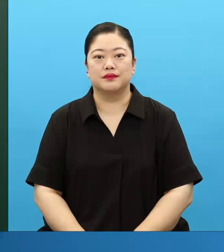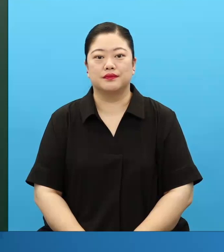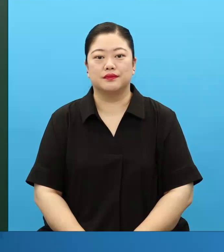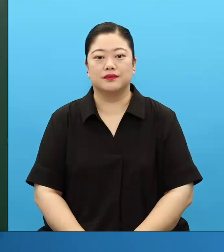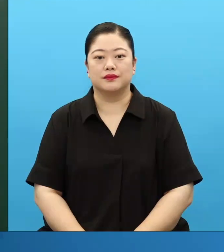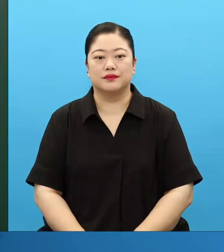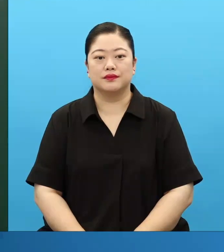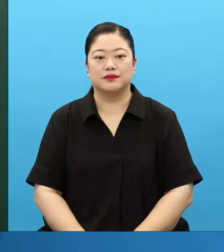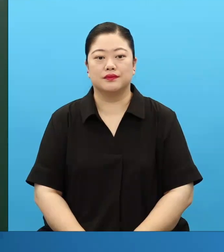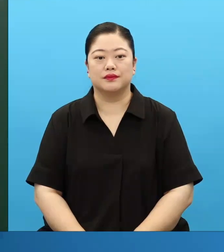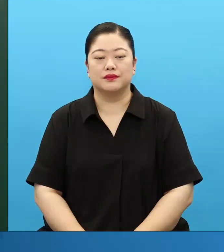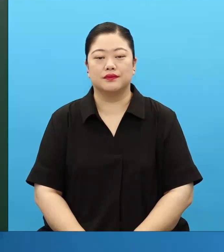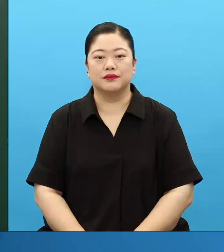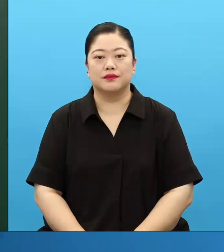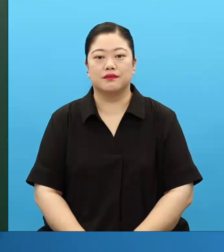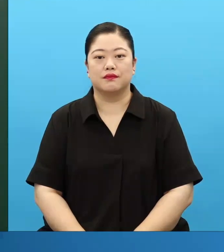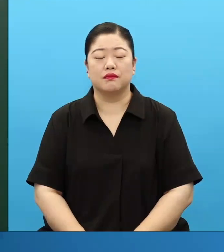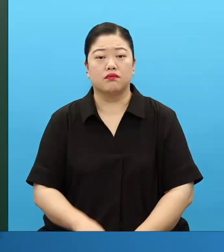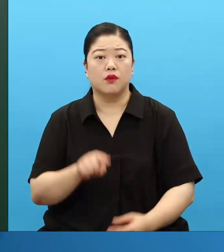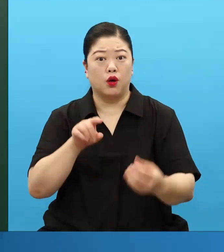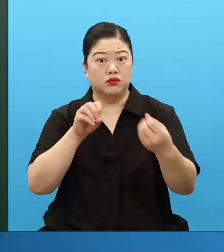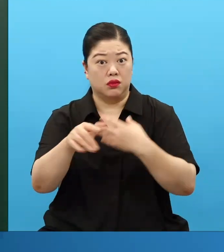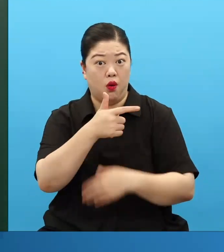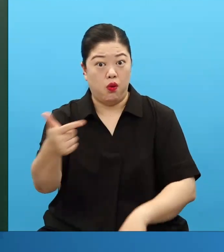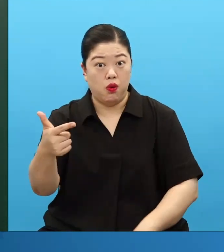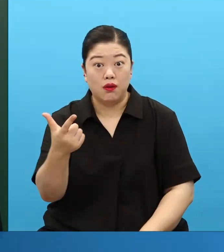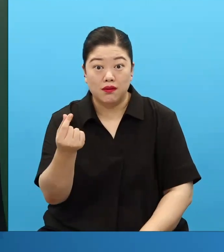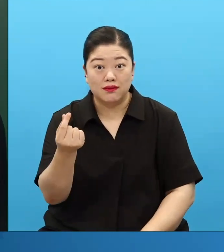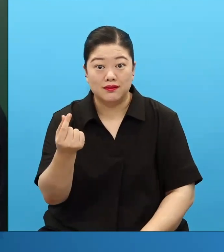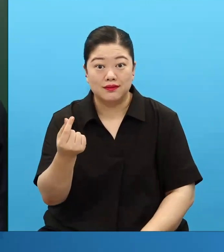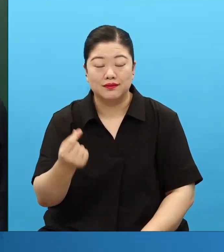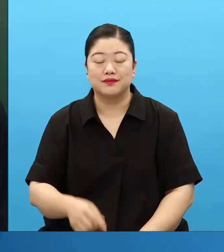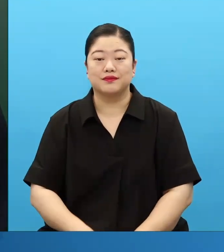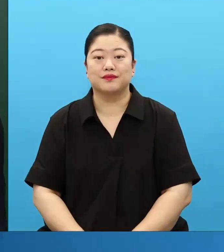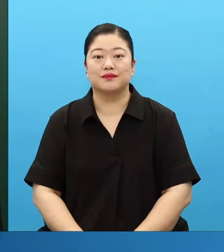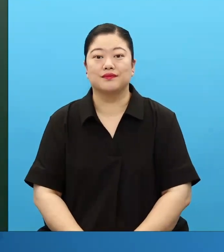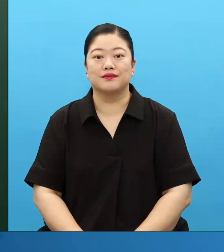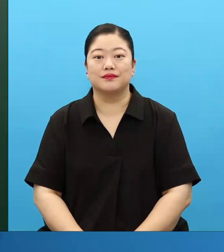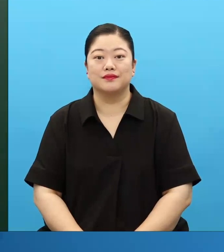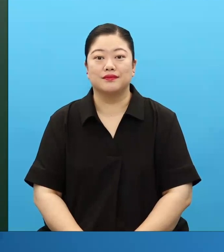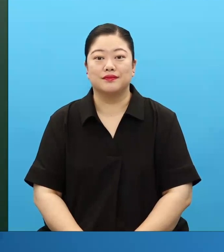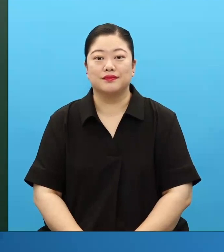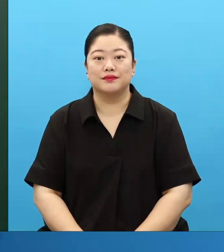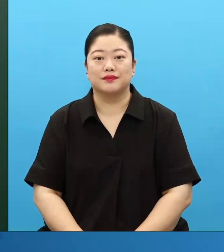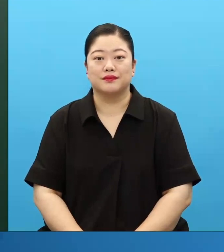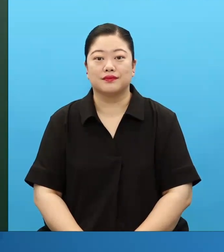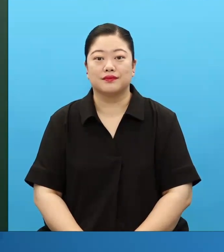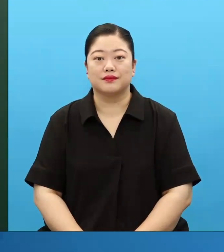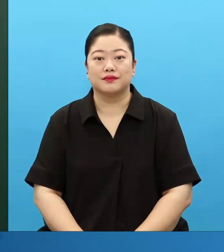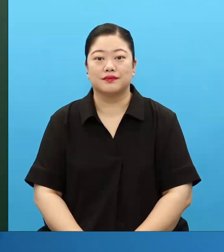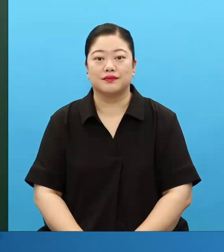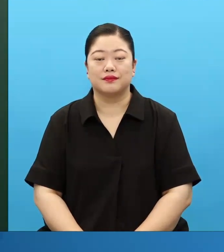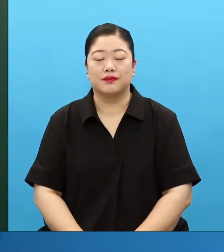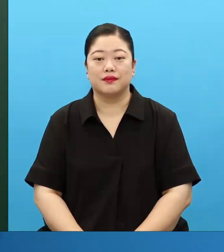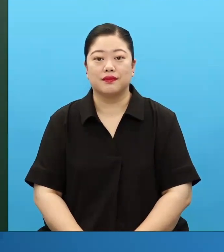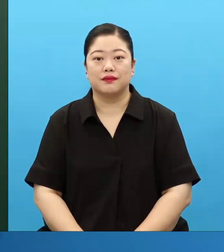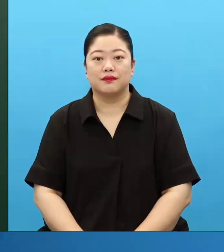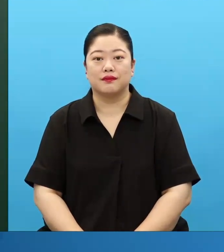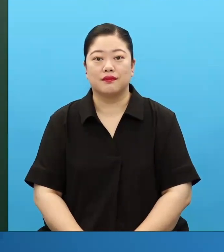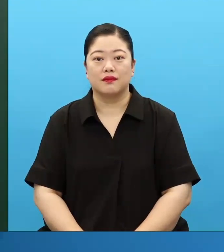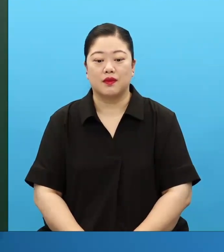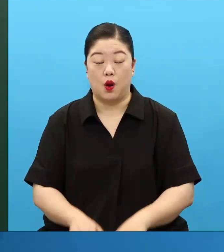inside of Korea are not able to run their pastoral ministry and are doing something 뭐가 else. 문제인가를 보세요. So look at what the problem 이 is. 부분이 아무런 가치가 없을